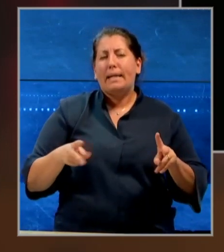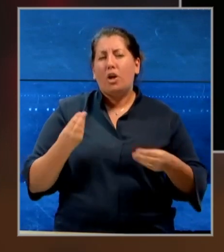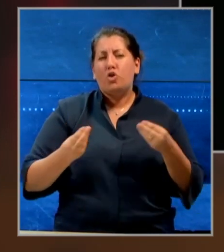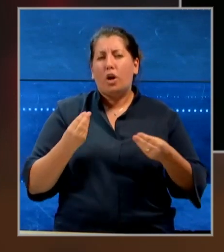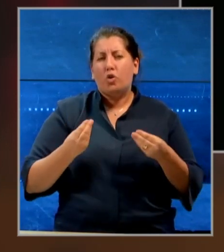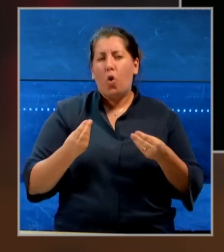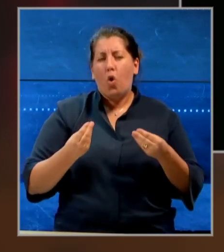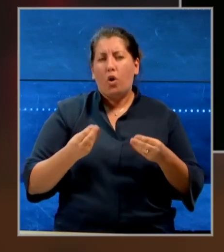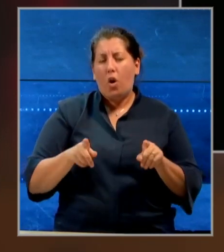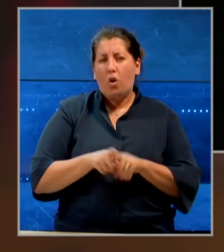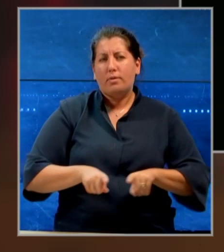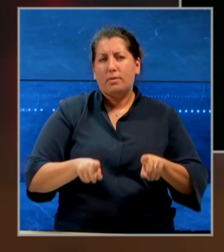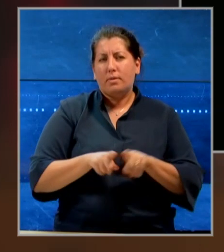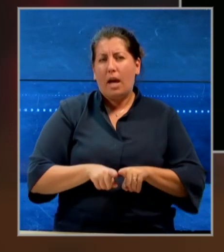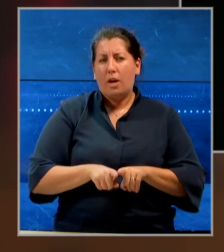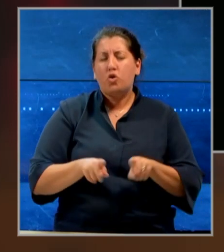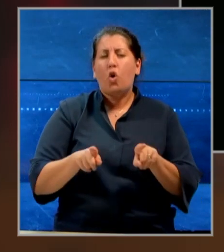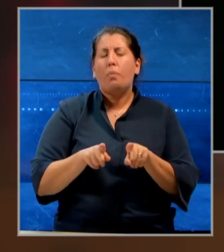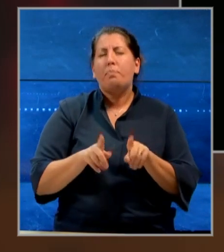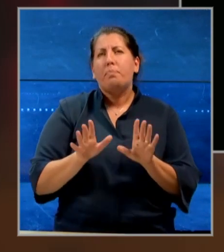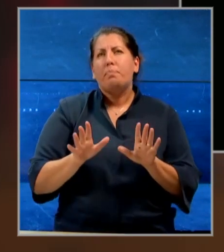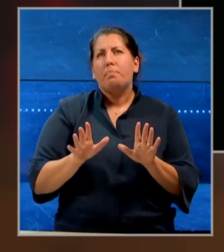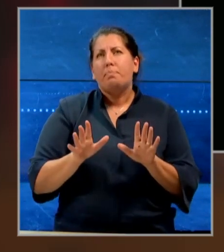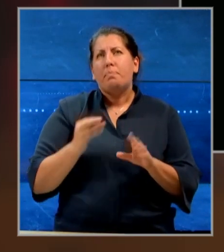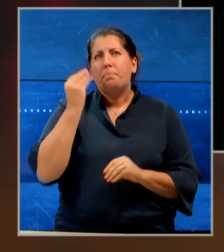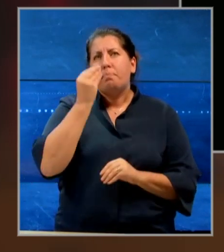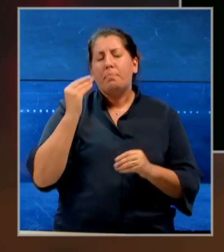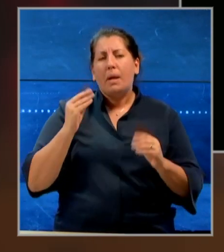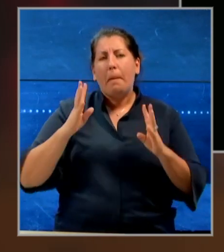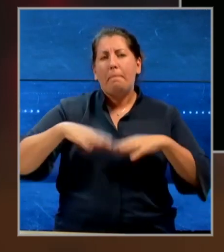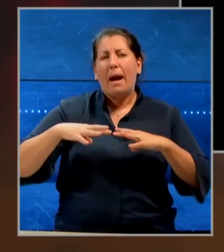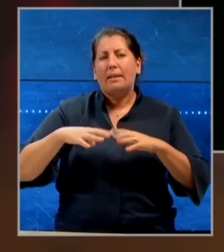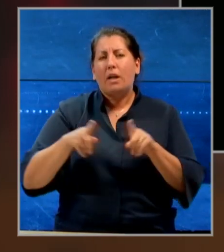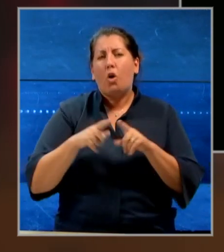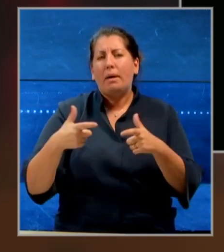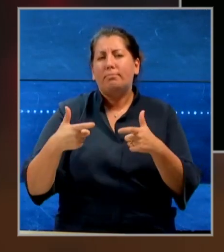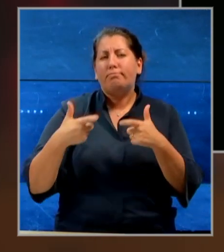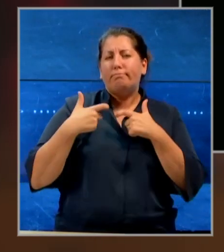sentire anche questa pressione. Ma non so bene i loro problemi